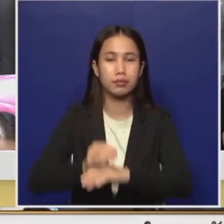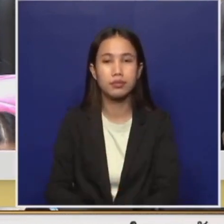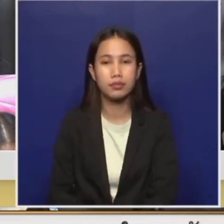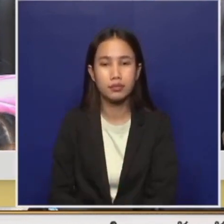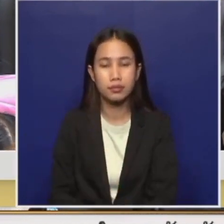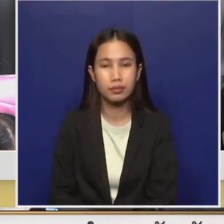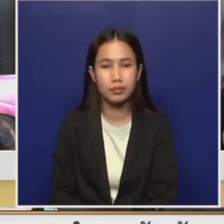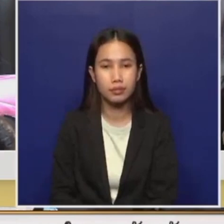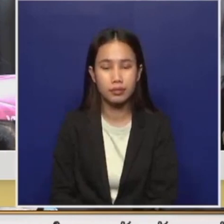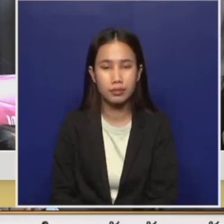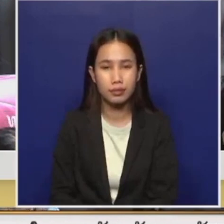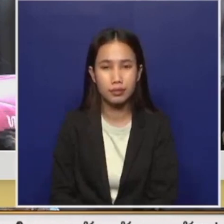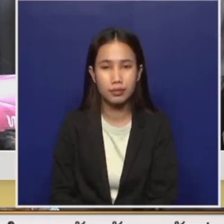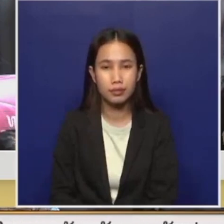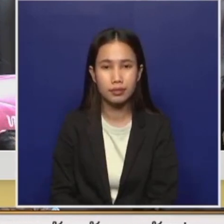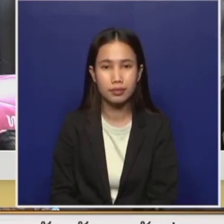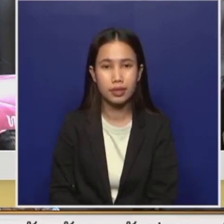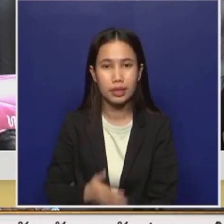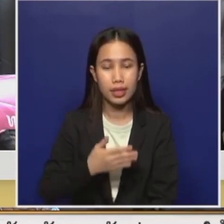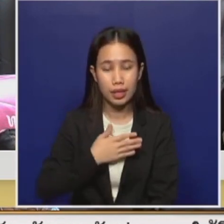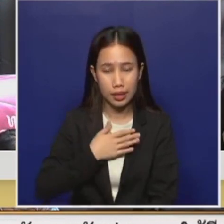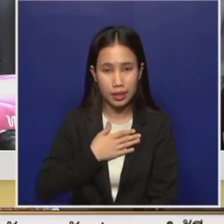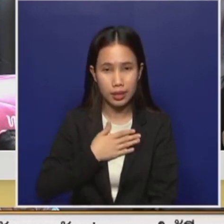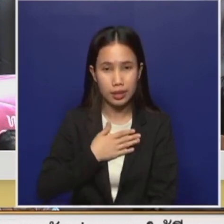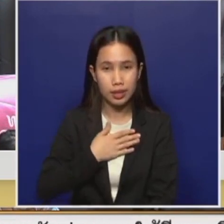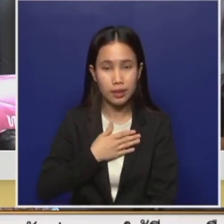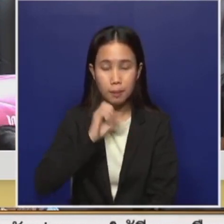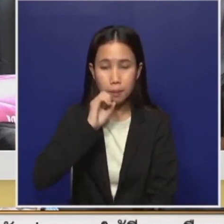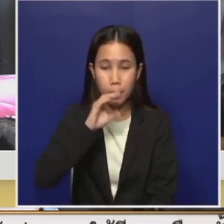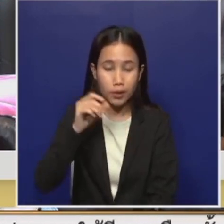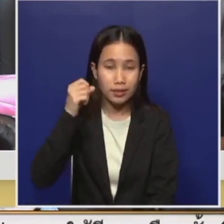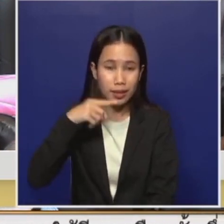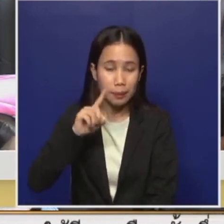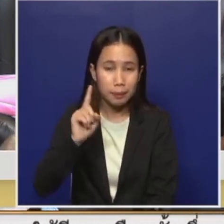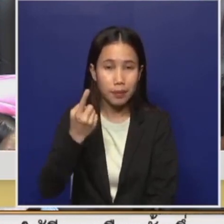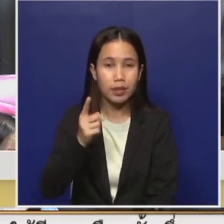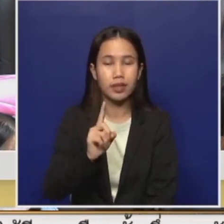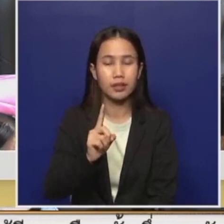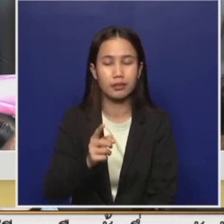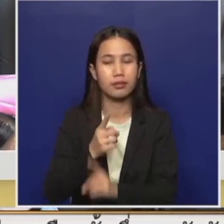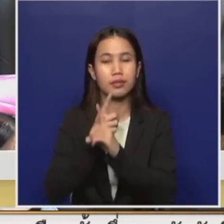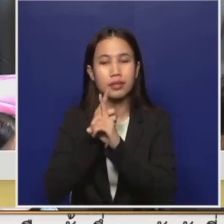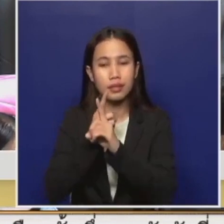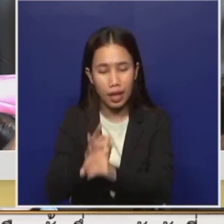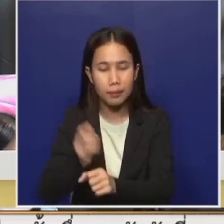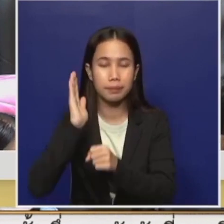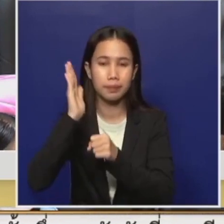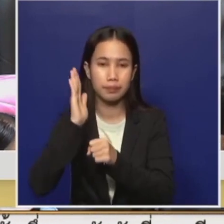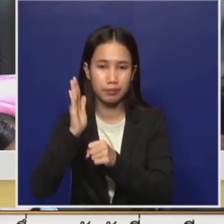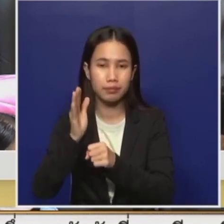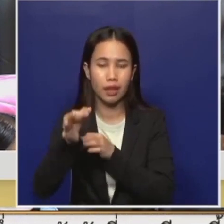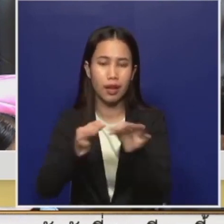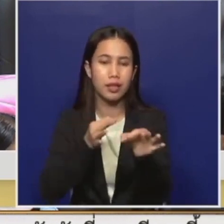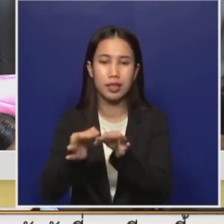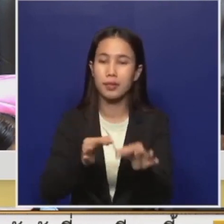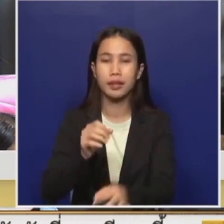เพรฉะนั้นสิ่งที่ผมเอามาย้ำให้ท่านเห็นมันเป็นไปตามข้อเกราหา ท่านชีแจ้งไม่ได้ครั